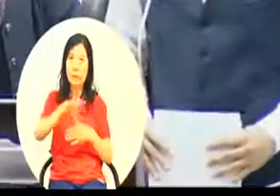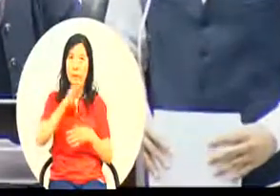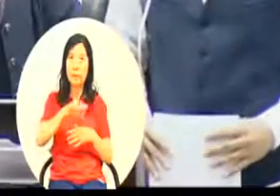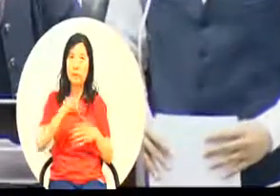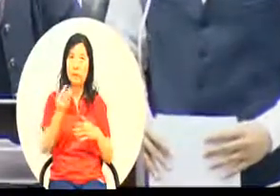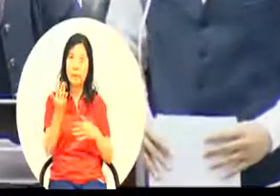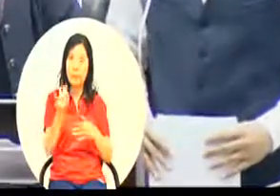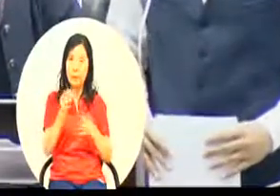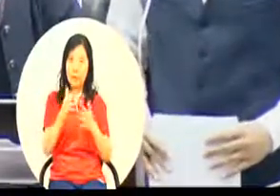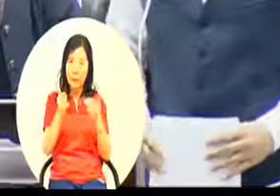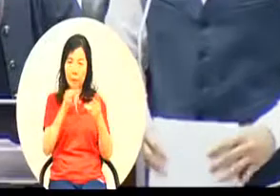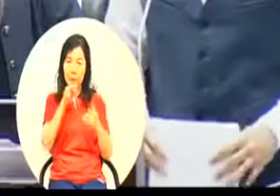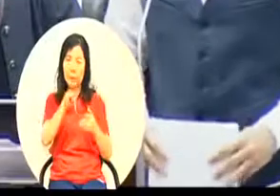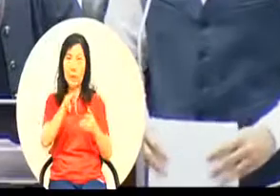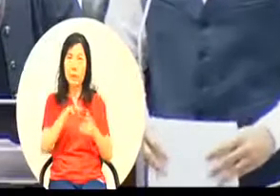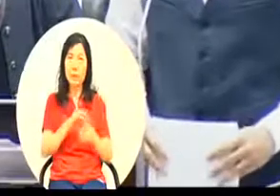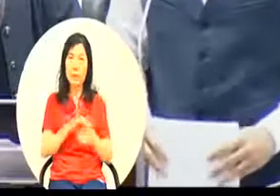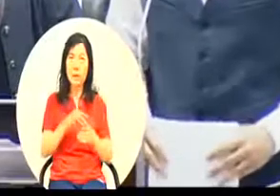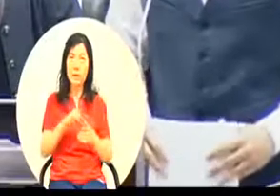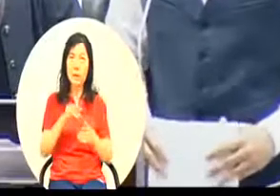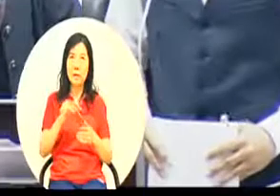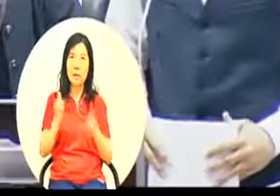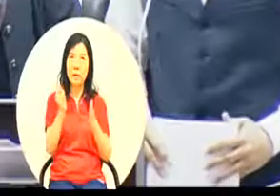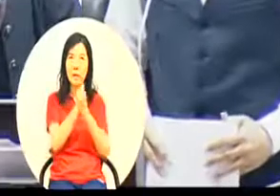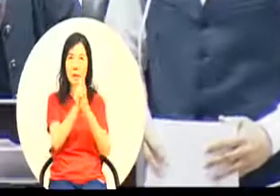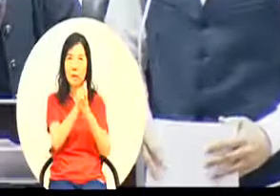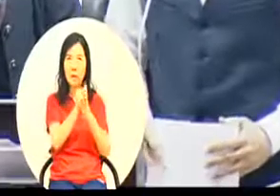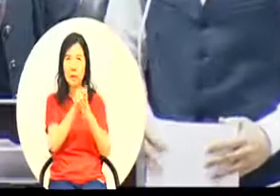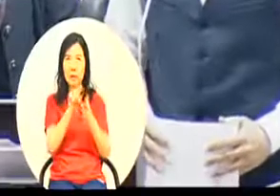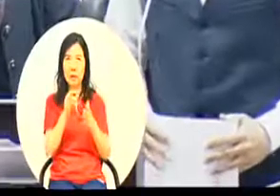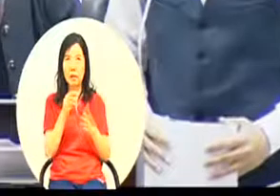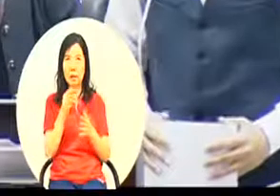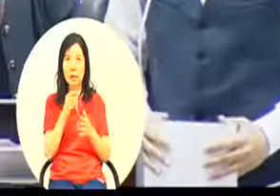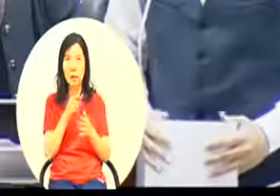生，在车上，那么，